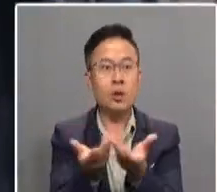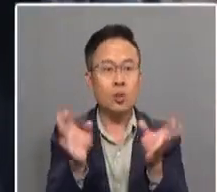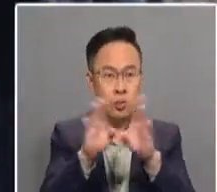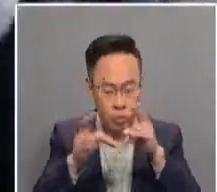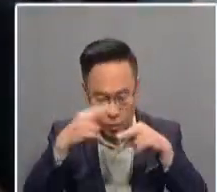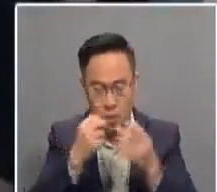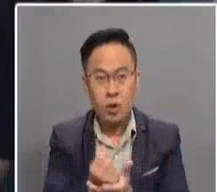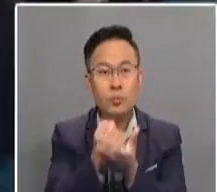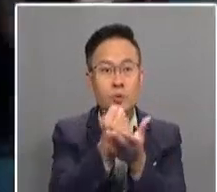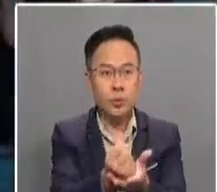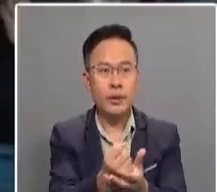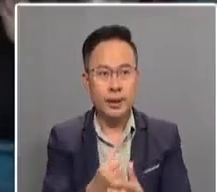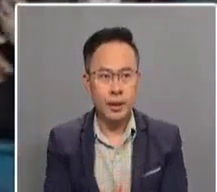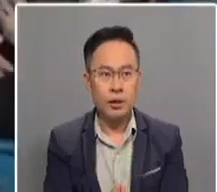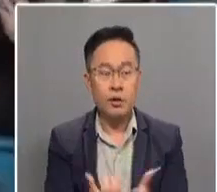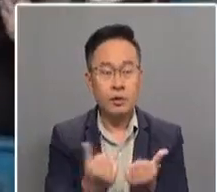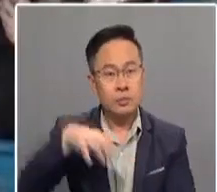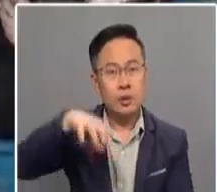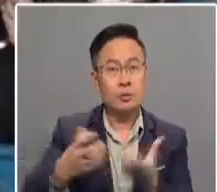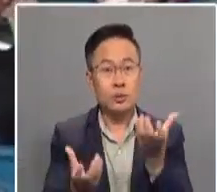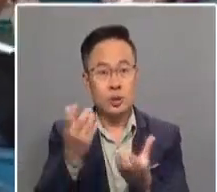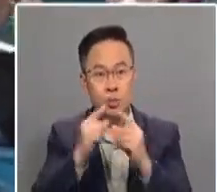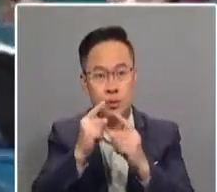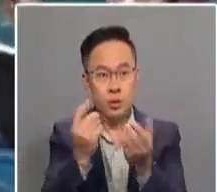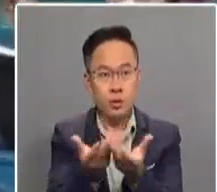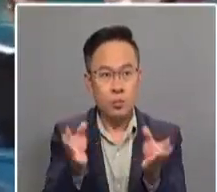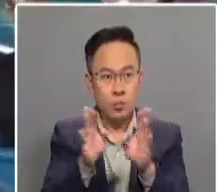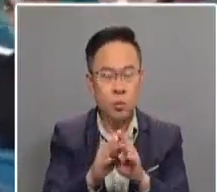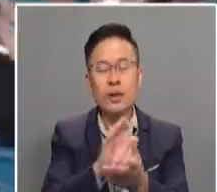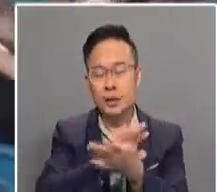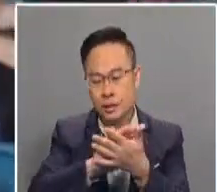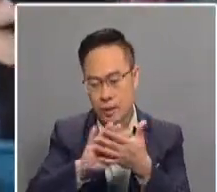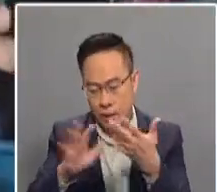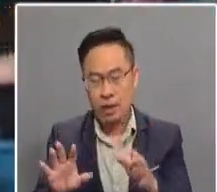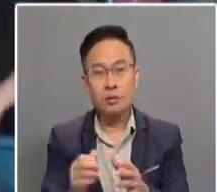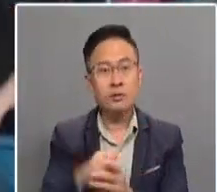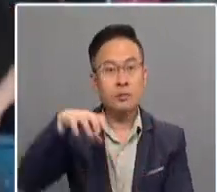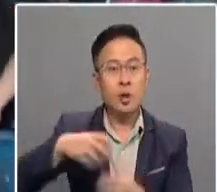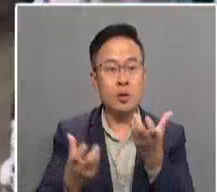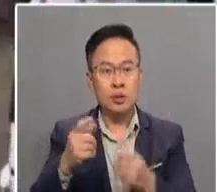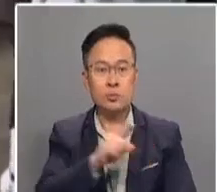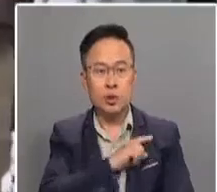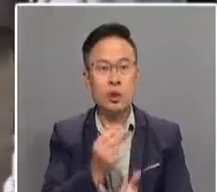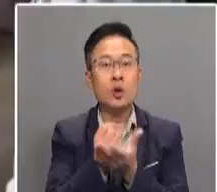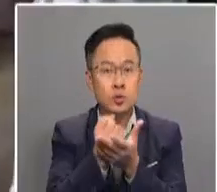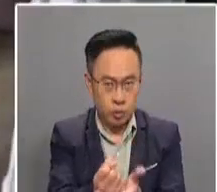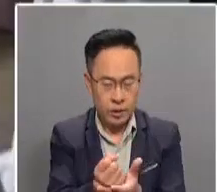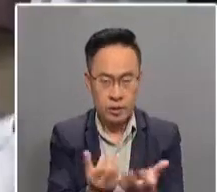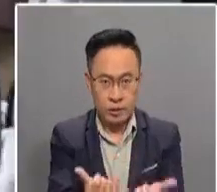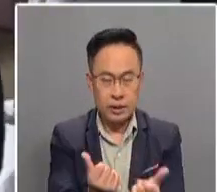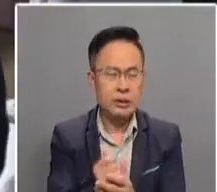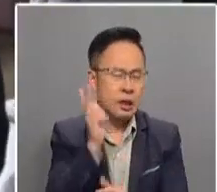วจสอบเพิ่มเติมด้วยนะคะก็คุยกับทางญาติผู้เสียชีวิตแล้วก็บอกว่าทางยุติธรรมจังหวัดชลบุรีก็ทราบข่าว